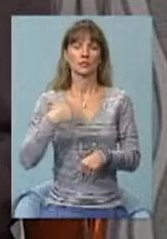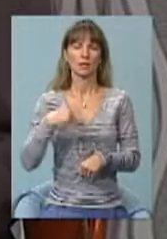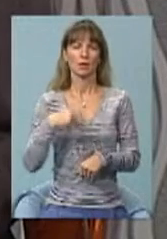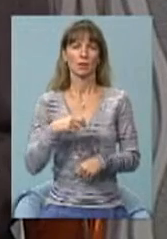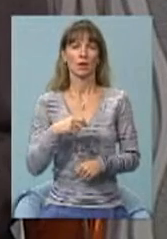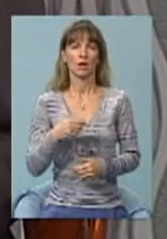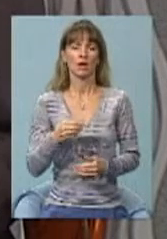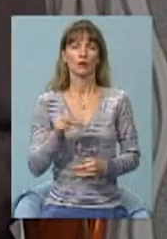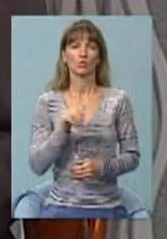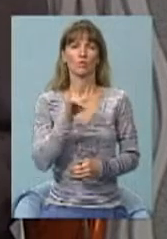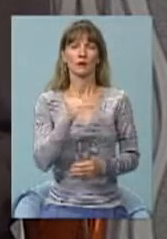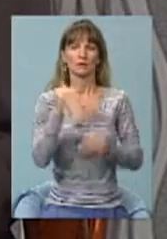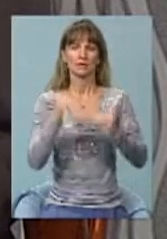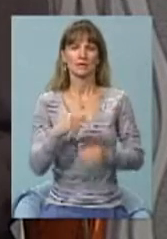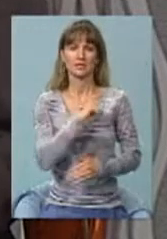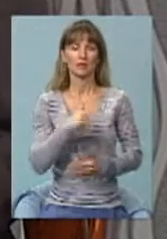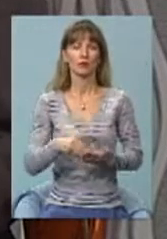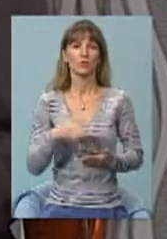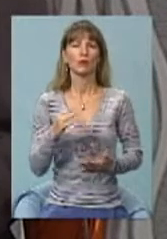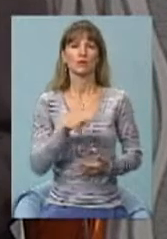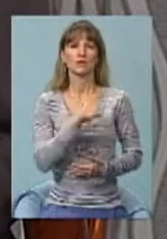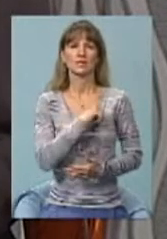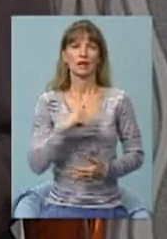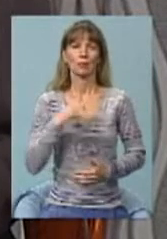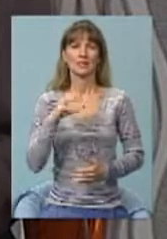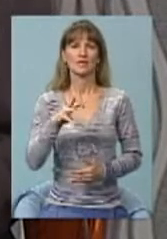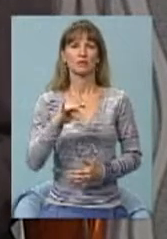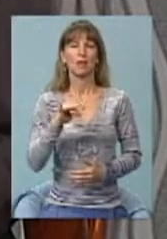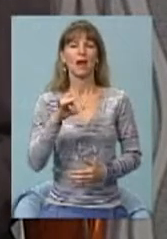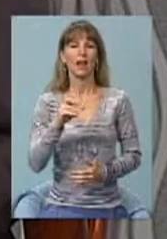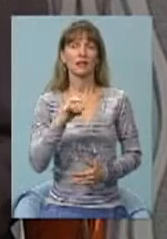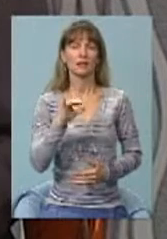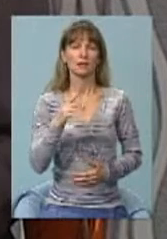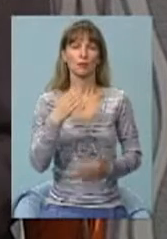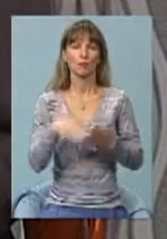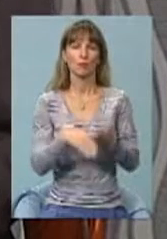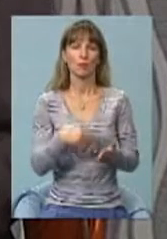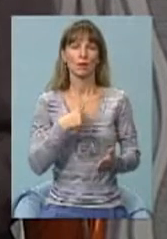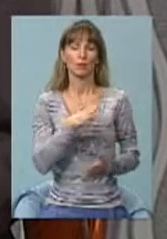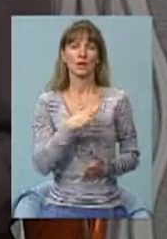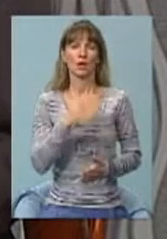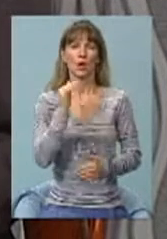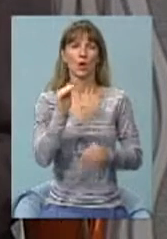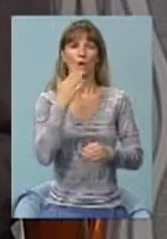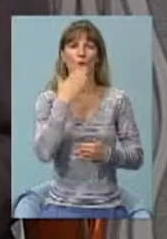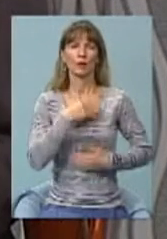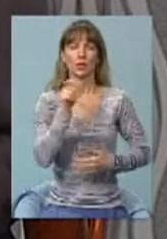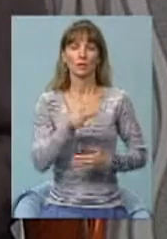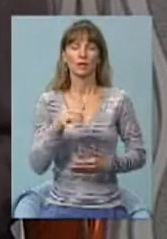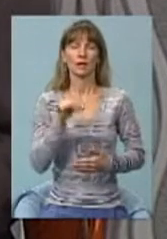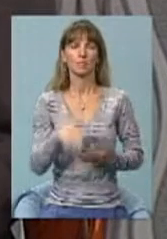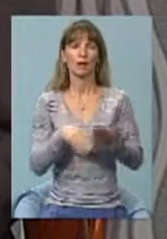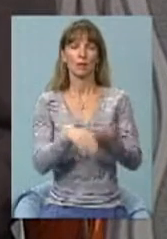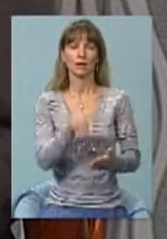самооцінкою, це далеко не так, оскільки сама смиренність, вона допомагає нам бути людяним, шанувати інших, допомагати людям